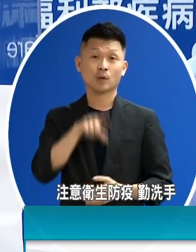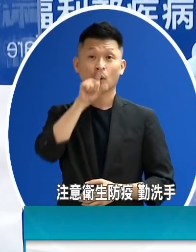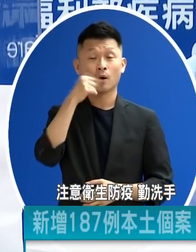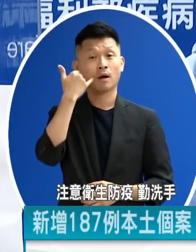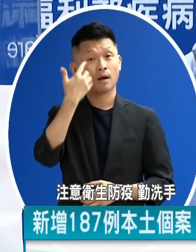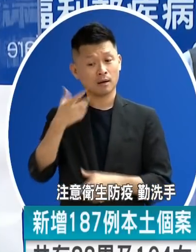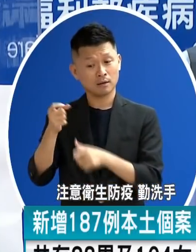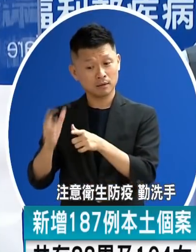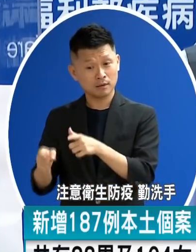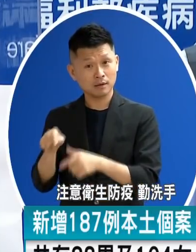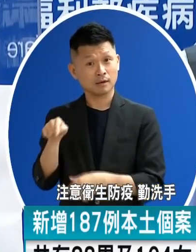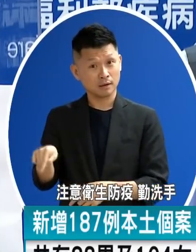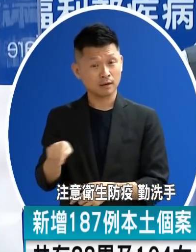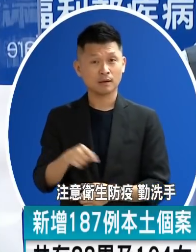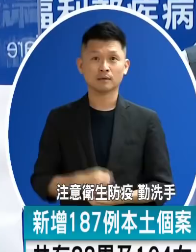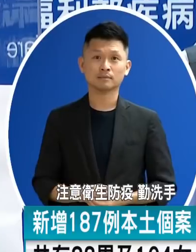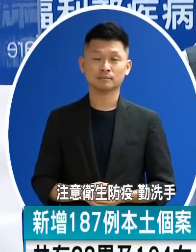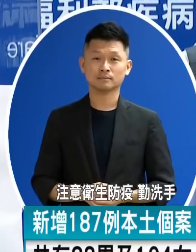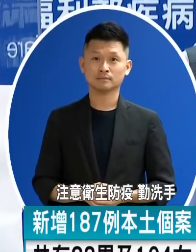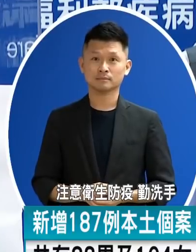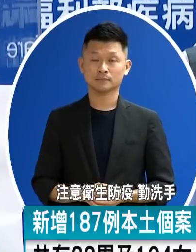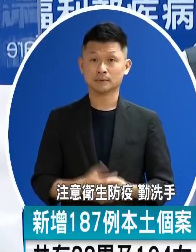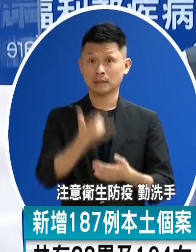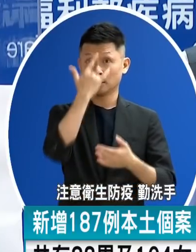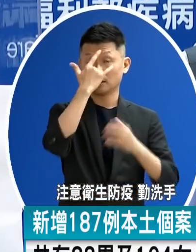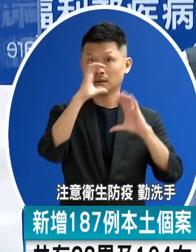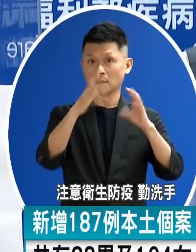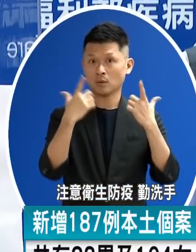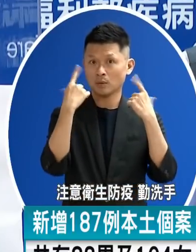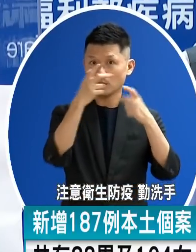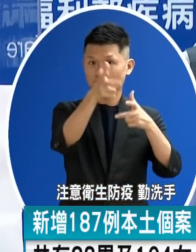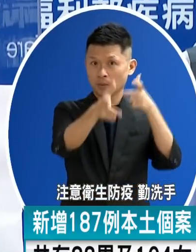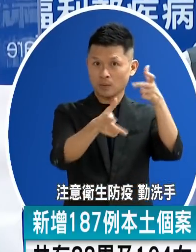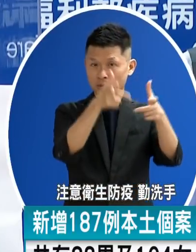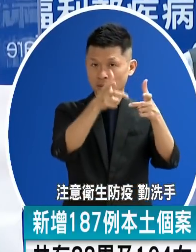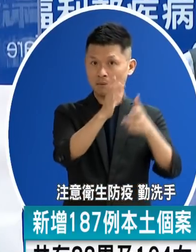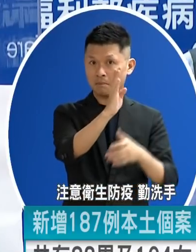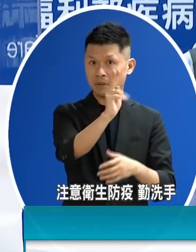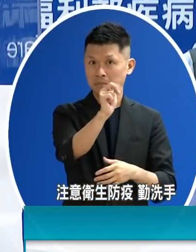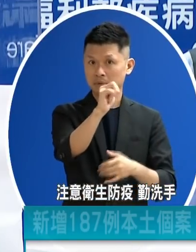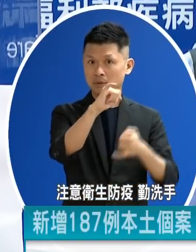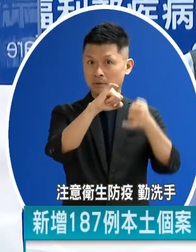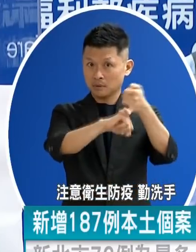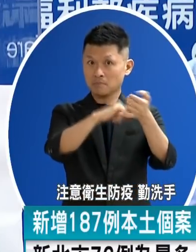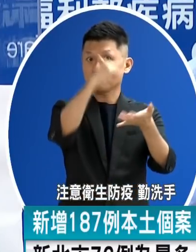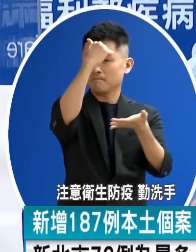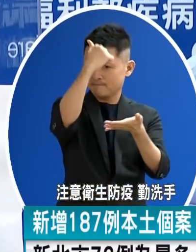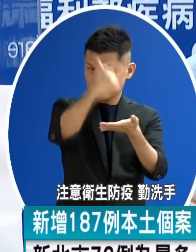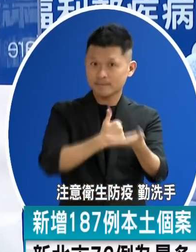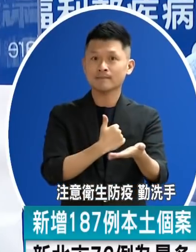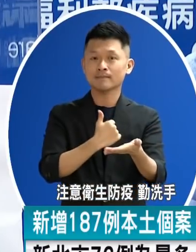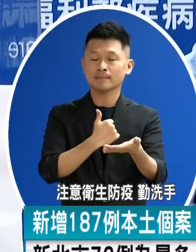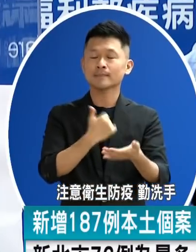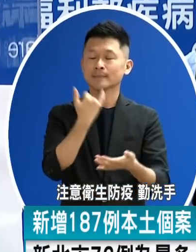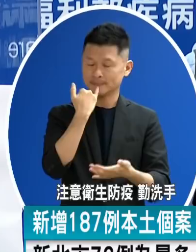这个鸿海也好哈，只要取得这个哈德国原厂的 BNT， 它一定会进得来了